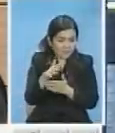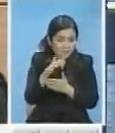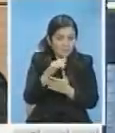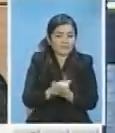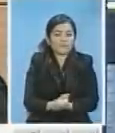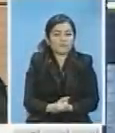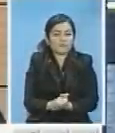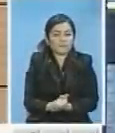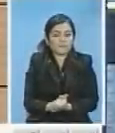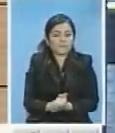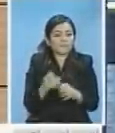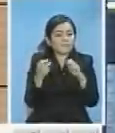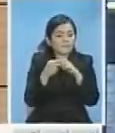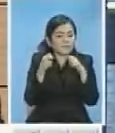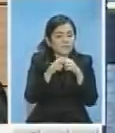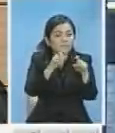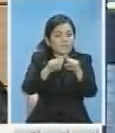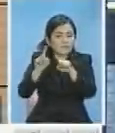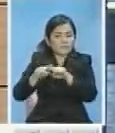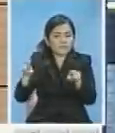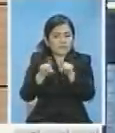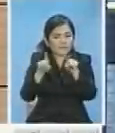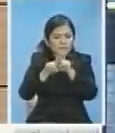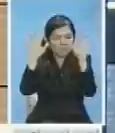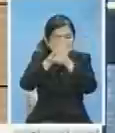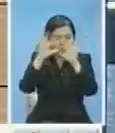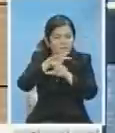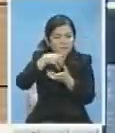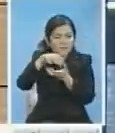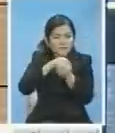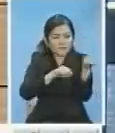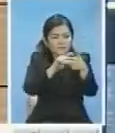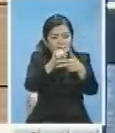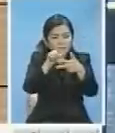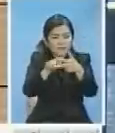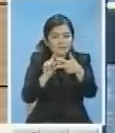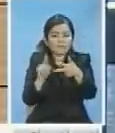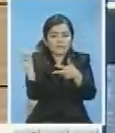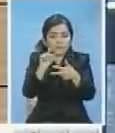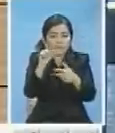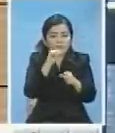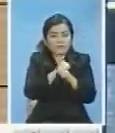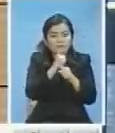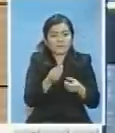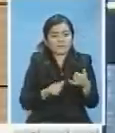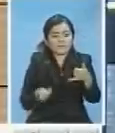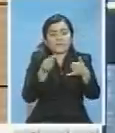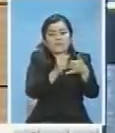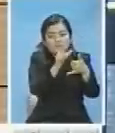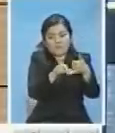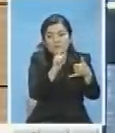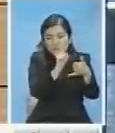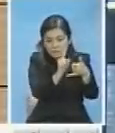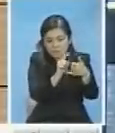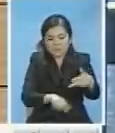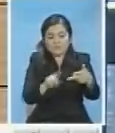ฤติกรรมหรือเหตุการณ์ต่างๆที่เข้าข่ายลักษณะ3ประการที่ผมได้บอกไปแล้วก็คือการ1การทำเพื่อคนคนเดียว2เรื่องของผลประโยชน์